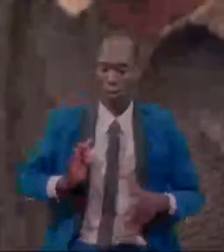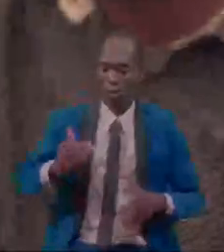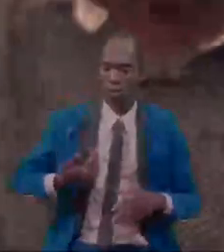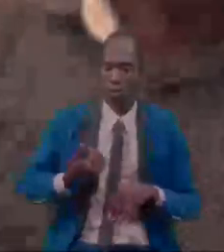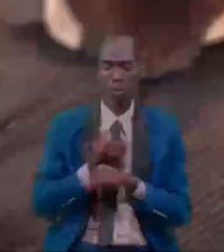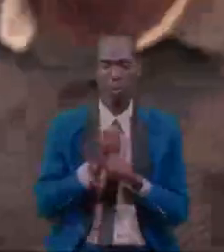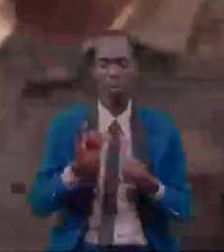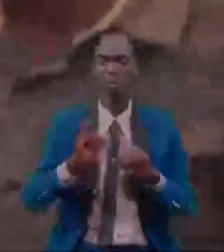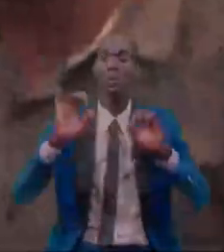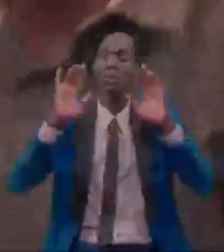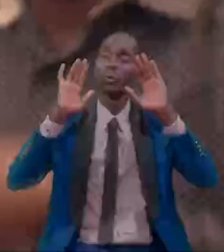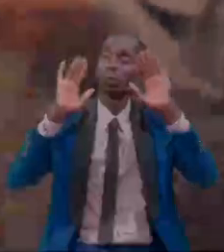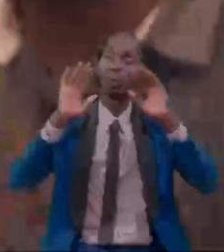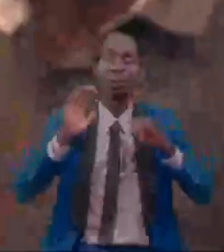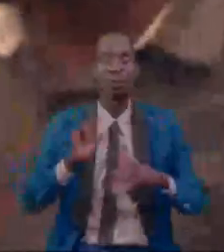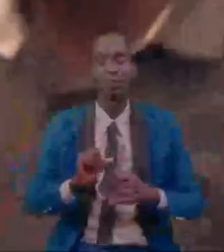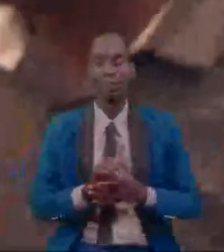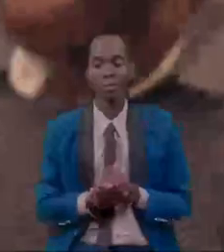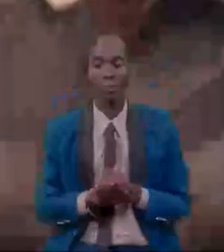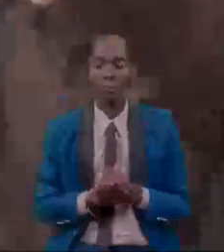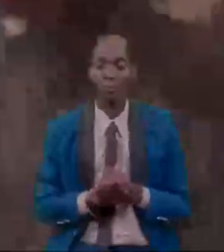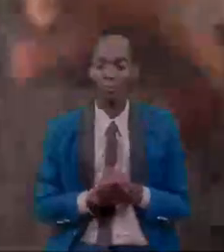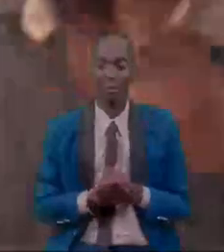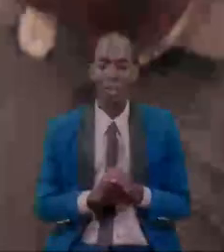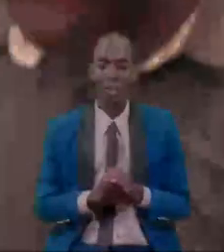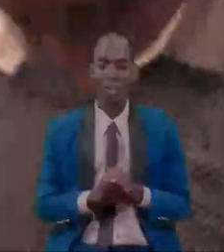les merveilles qui sauvent l'âme,